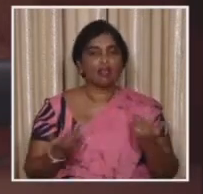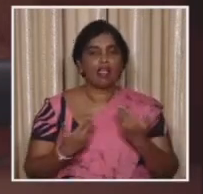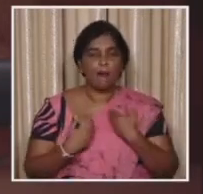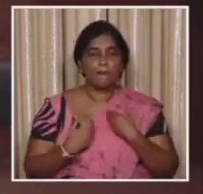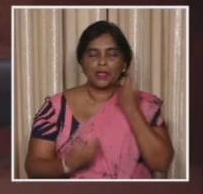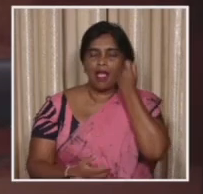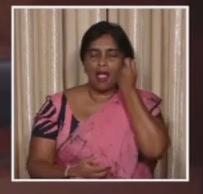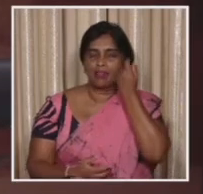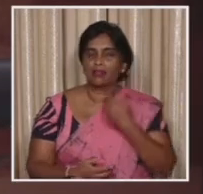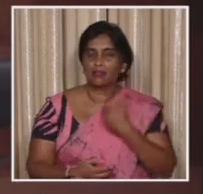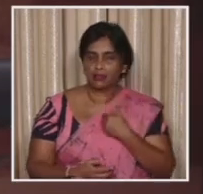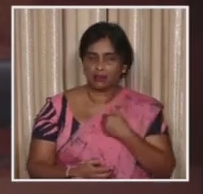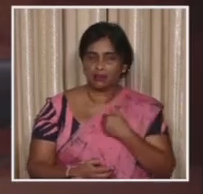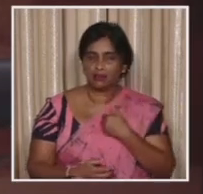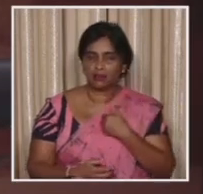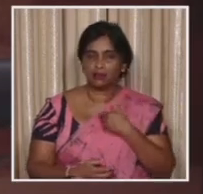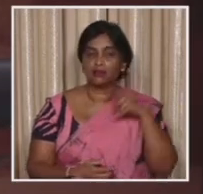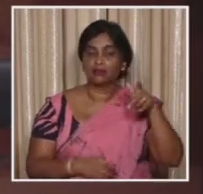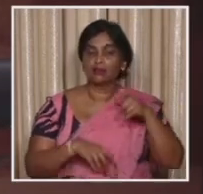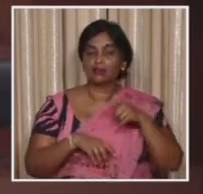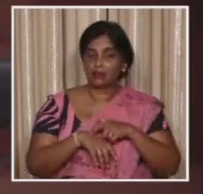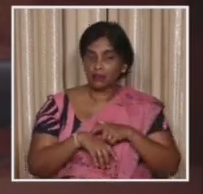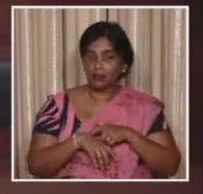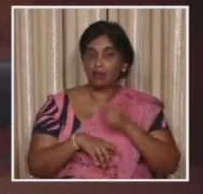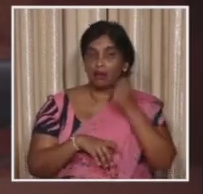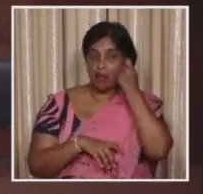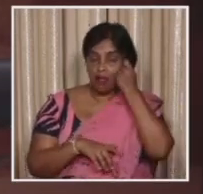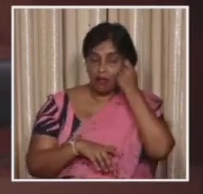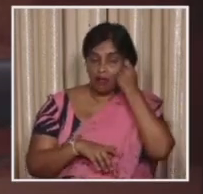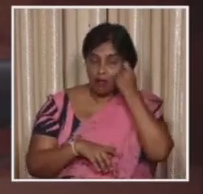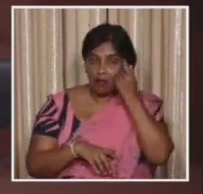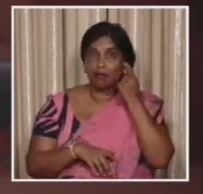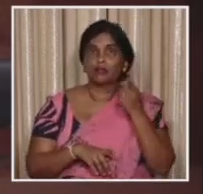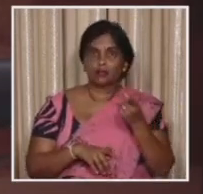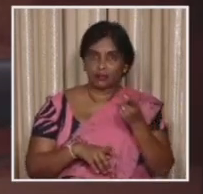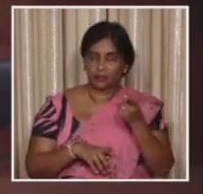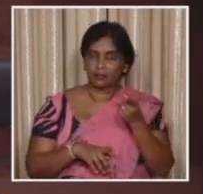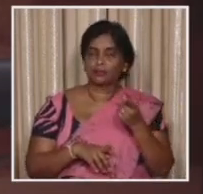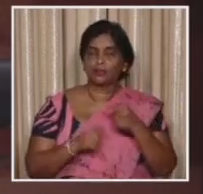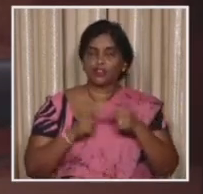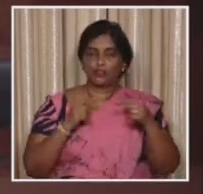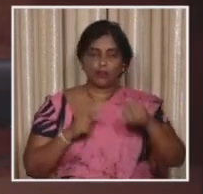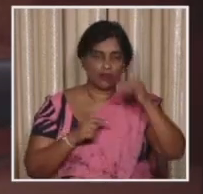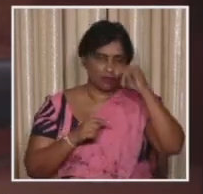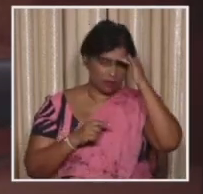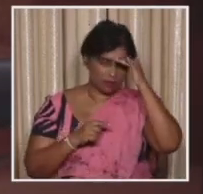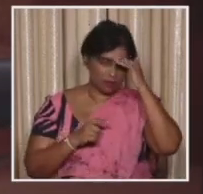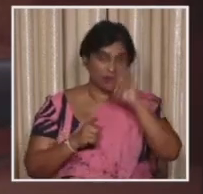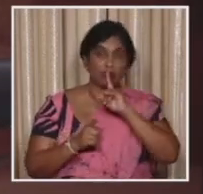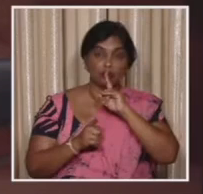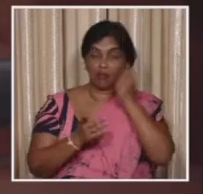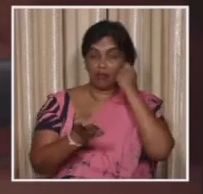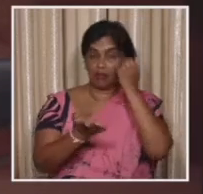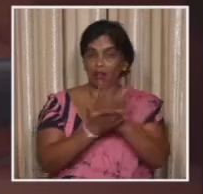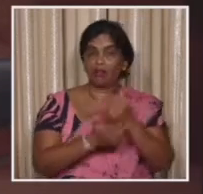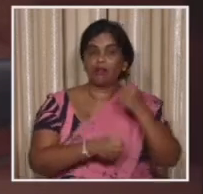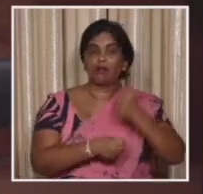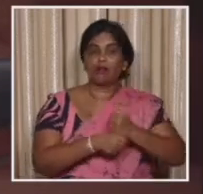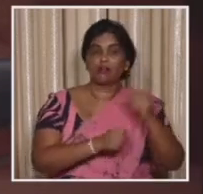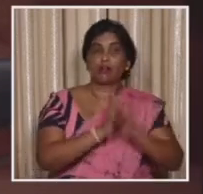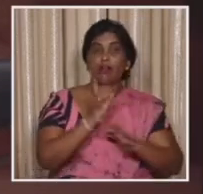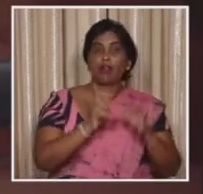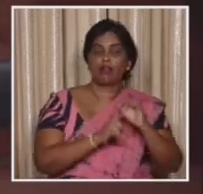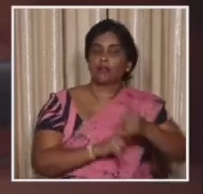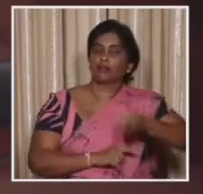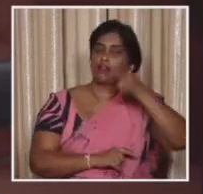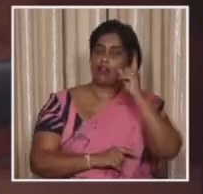pea dasung. Eka ne e belawi e yojana wa apa. Muka de vipaksa naik ke wera isi dipat kena yojana wa andu paksi amati wera